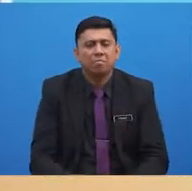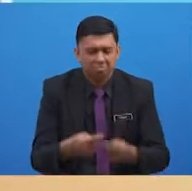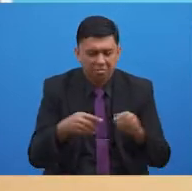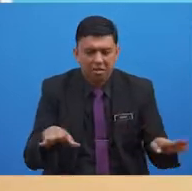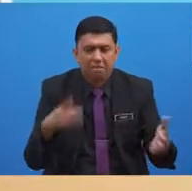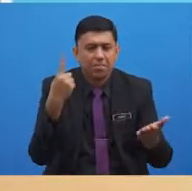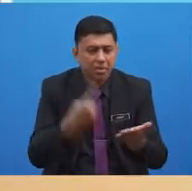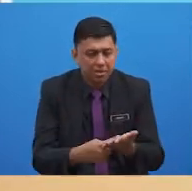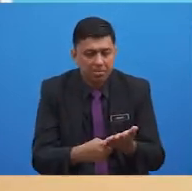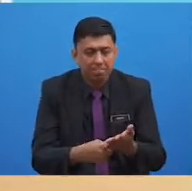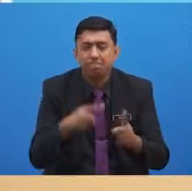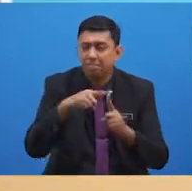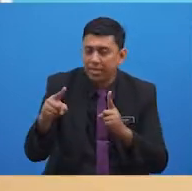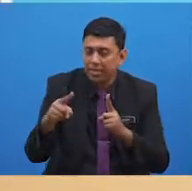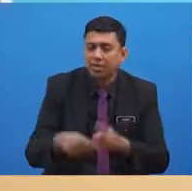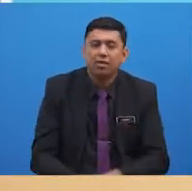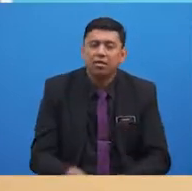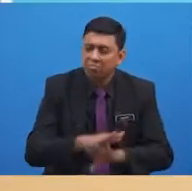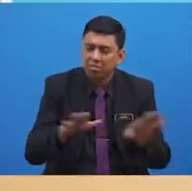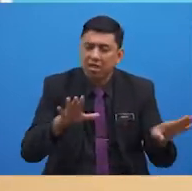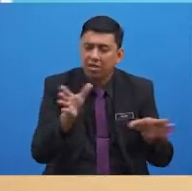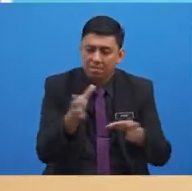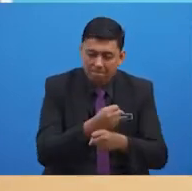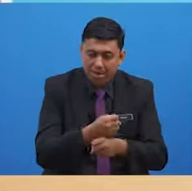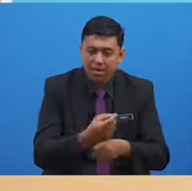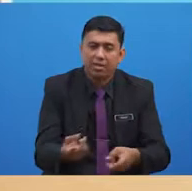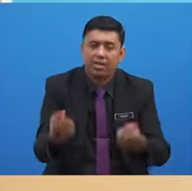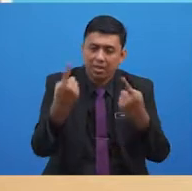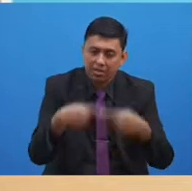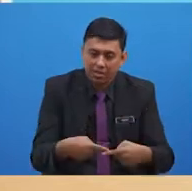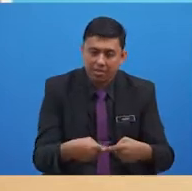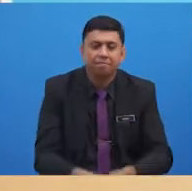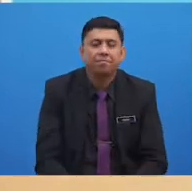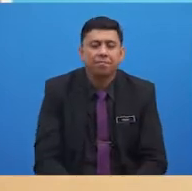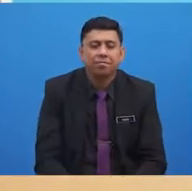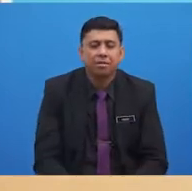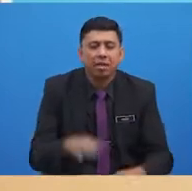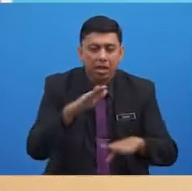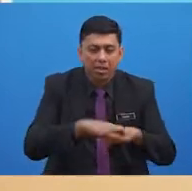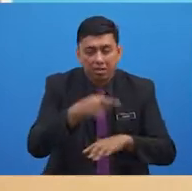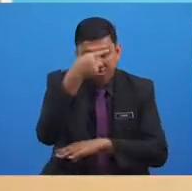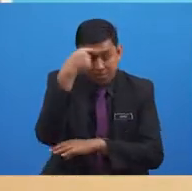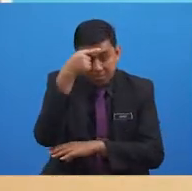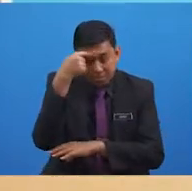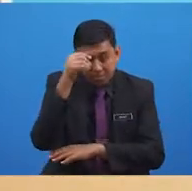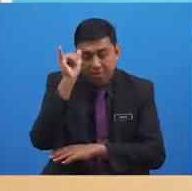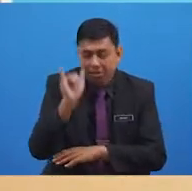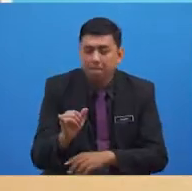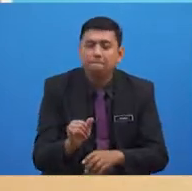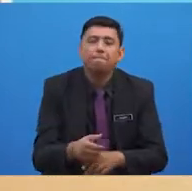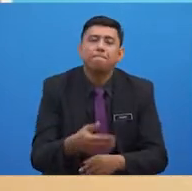telah berdaftar tetapi tidak dapat hadir pada hari pengundian atas sebab yang